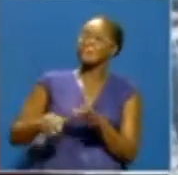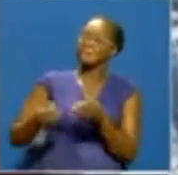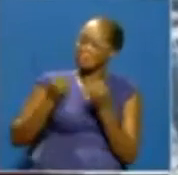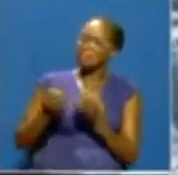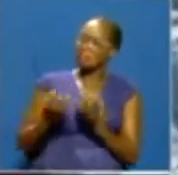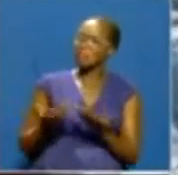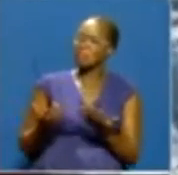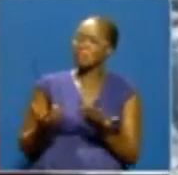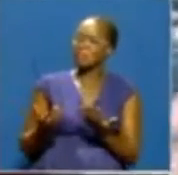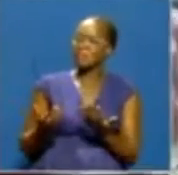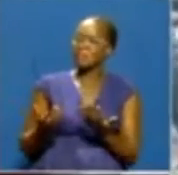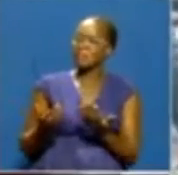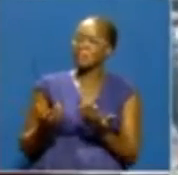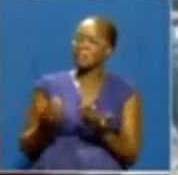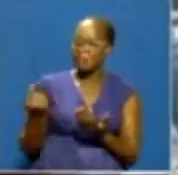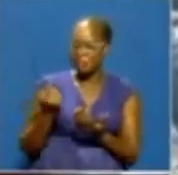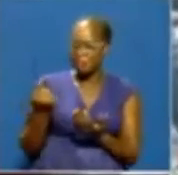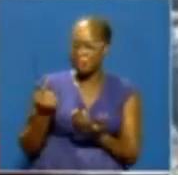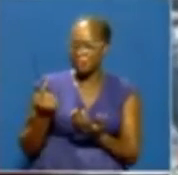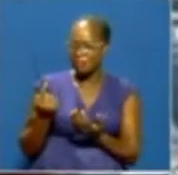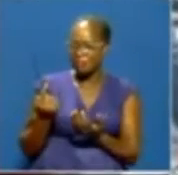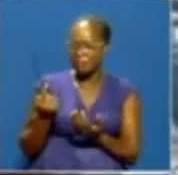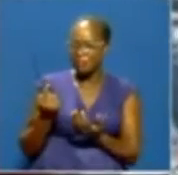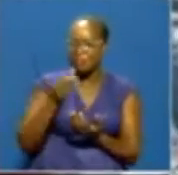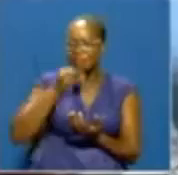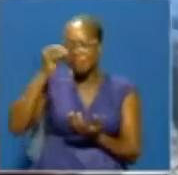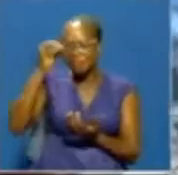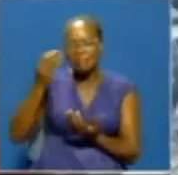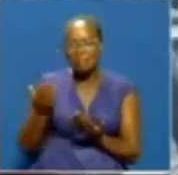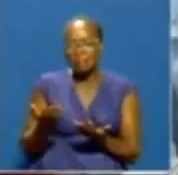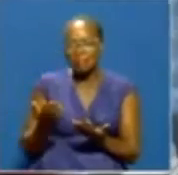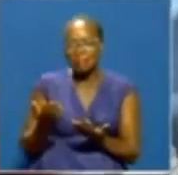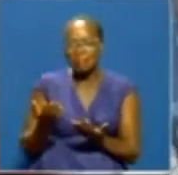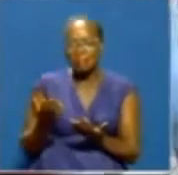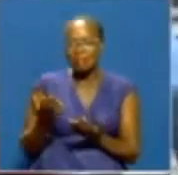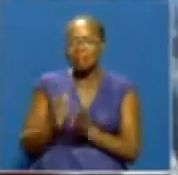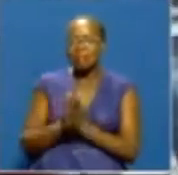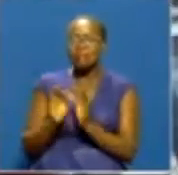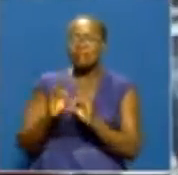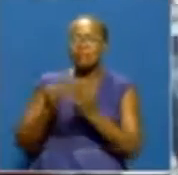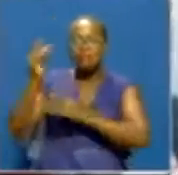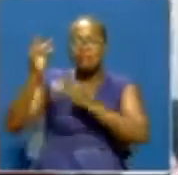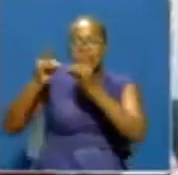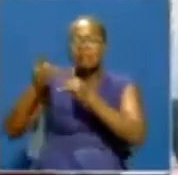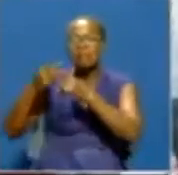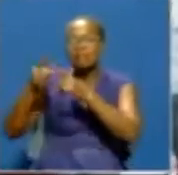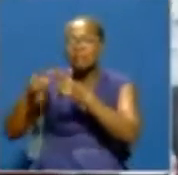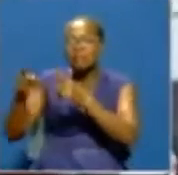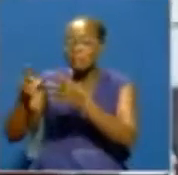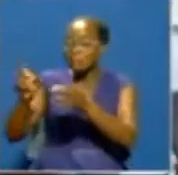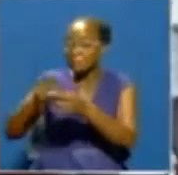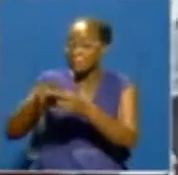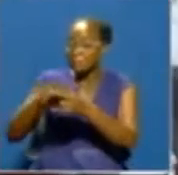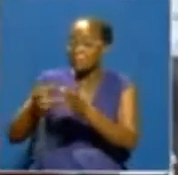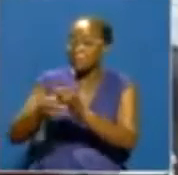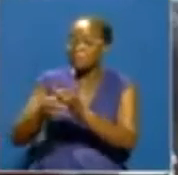kuna wajane, kuna single mothers. Kuna watu hapa ndio wanaangalia ndio tegemeo lao na wako na watoto wanaenda form 1. Na pia tukiangalia tumebaki na